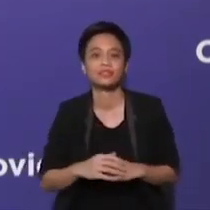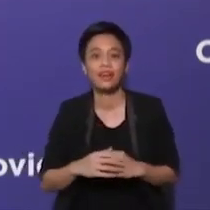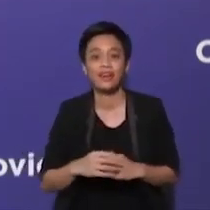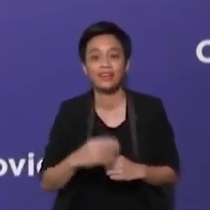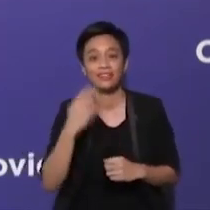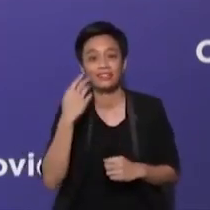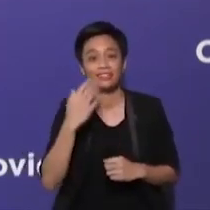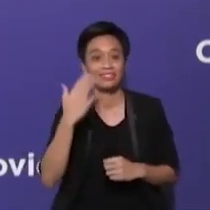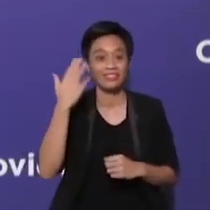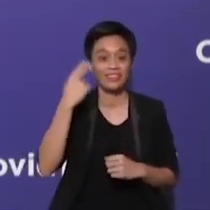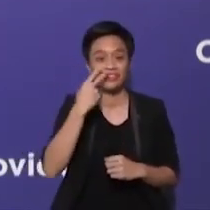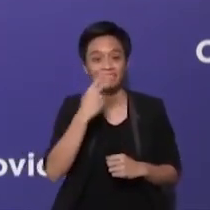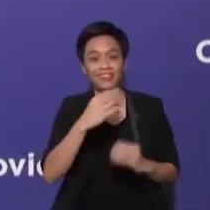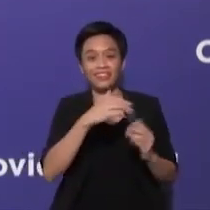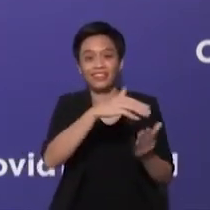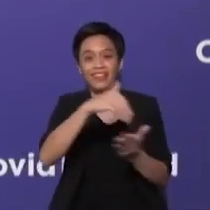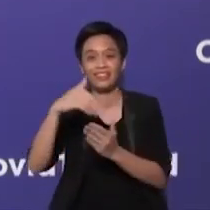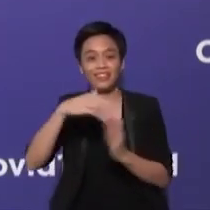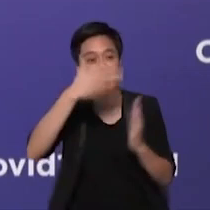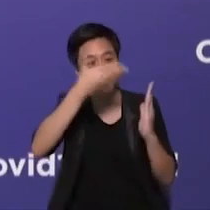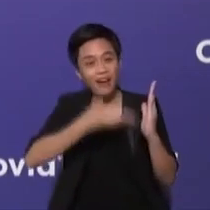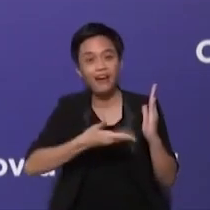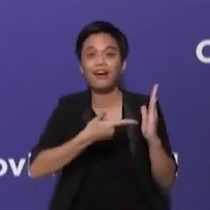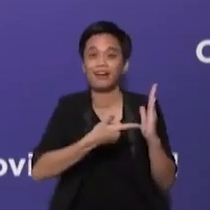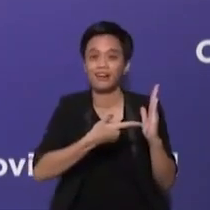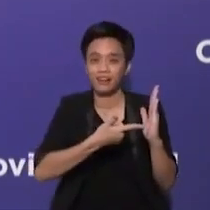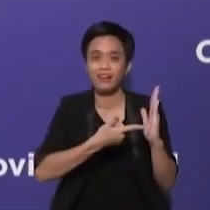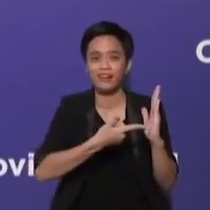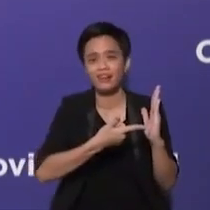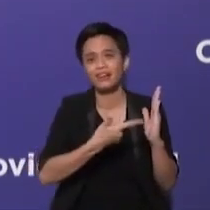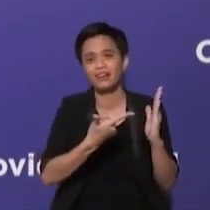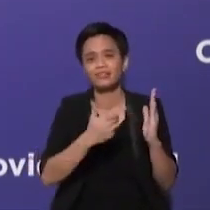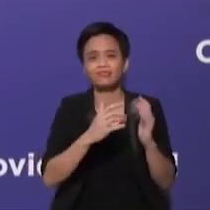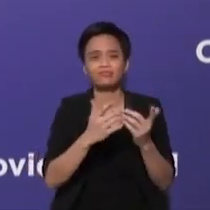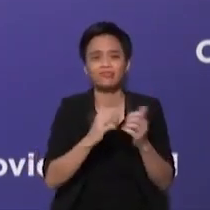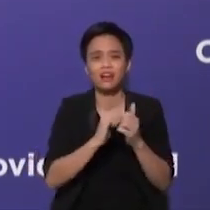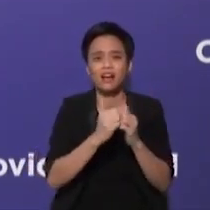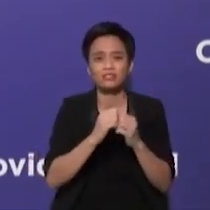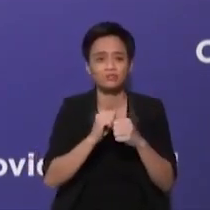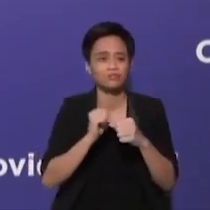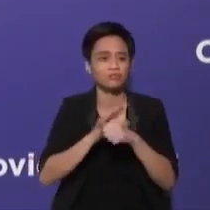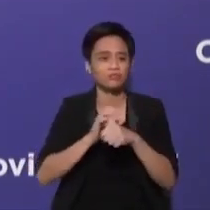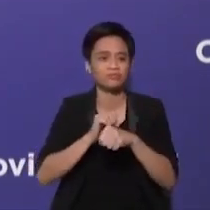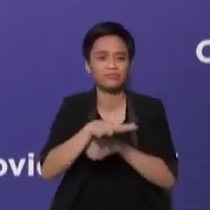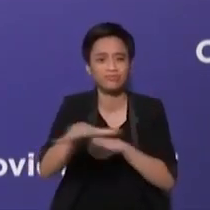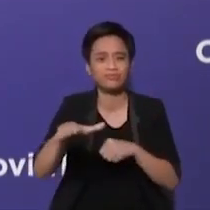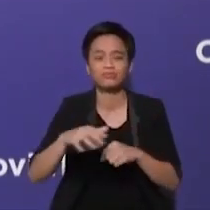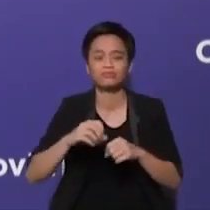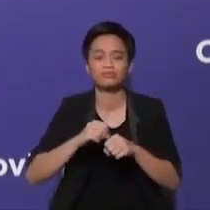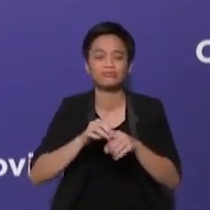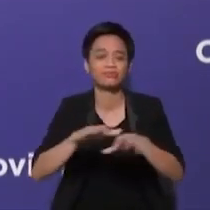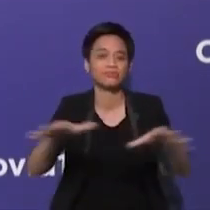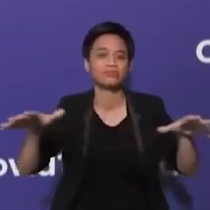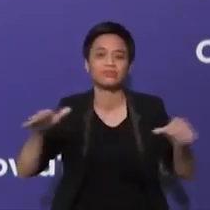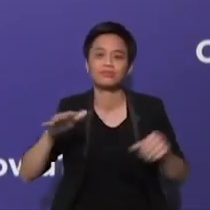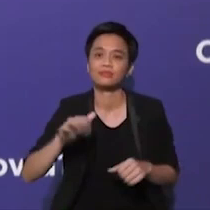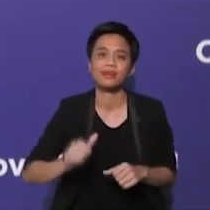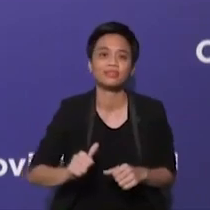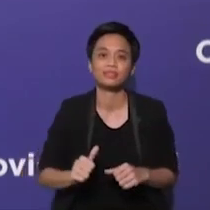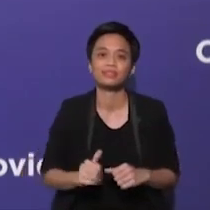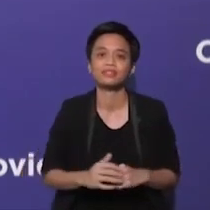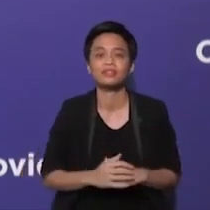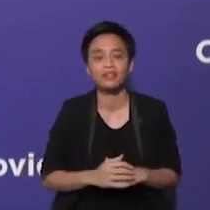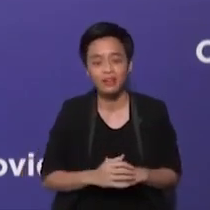data yang kita dapatkan pada hari ini bahwa kasus penularan masih saja terjadi oleh karena itu